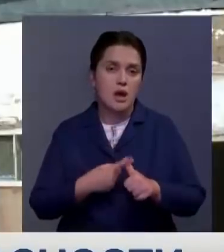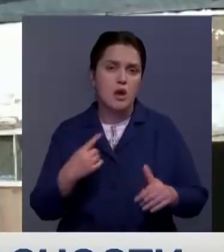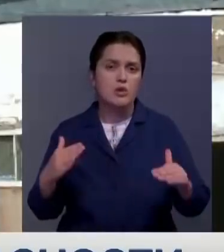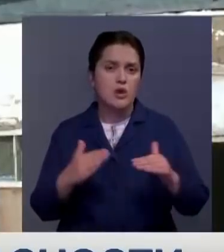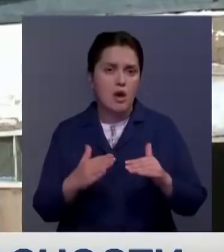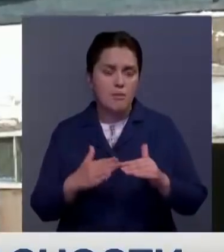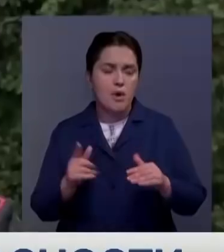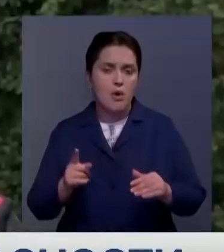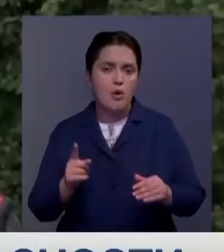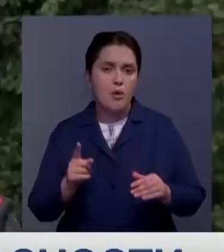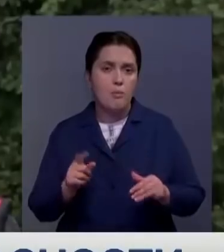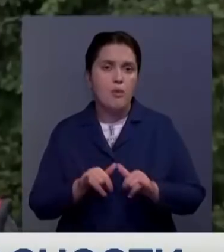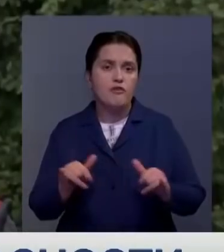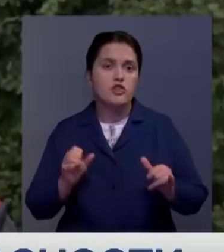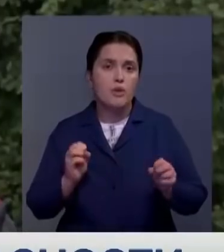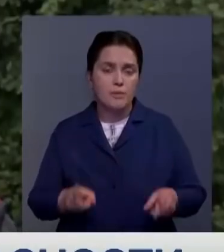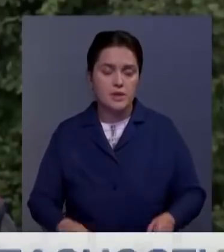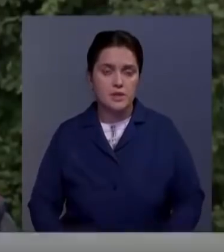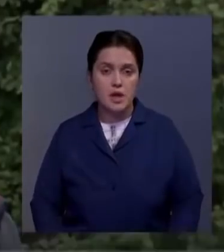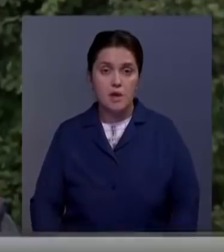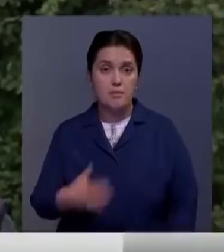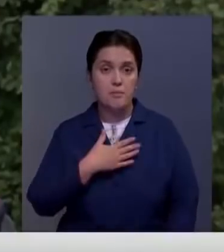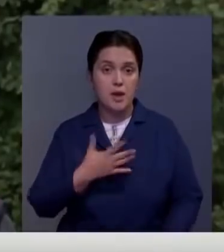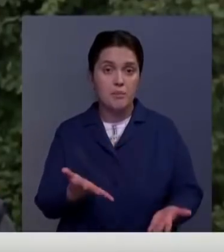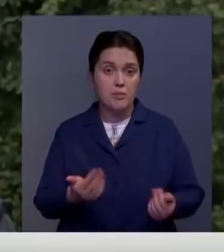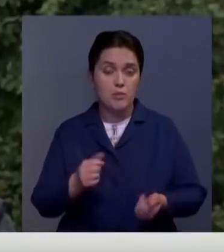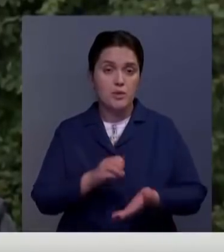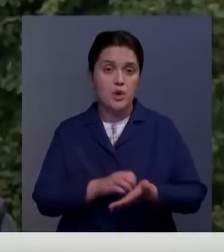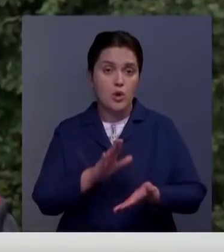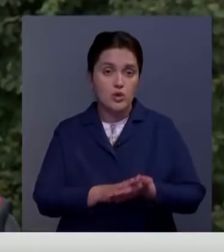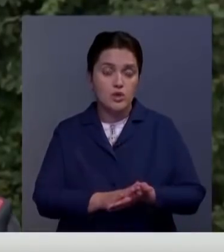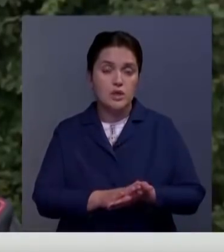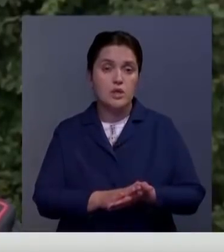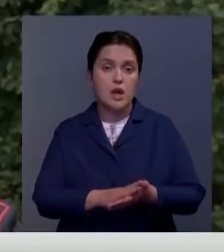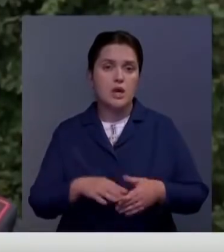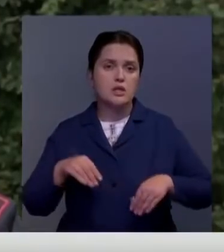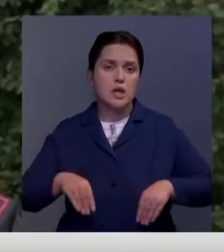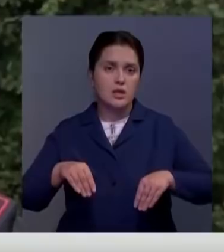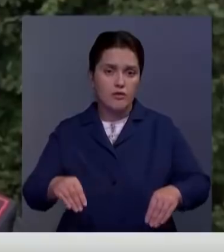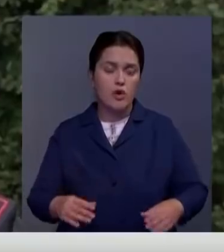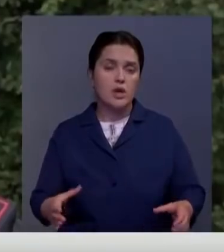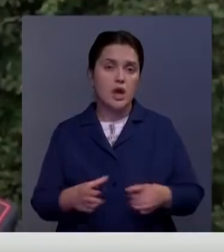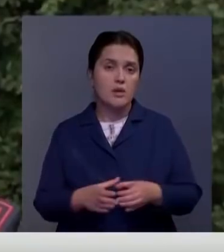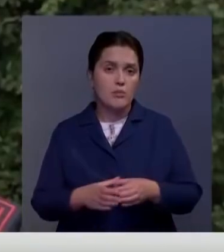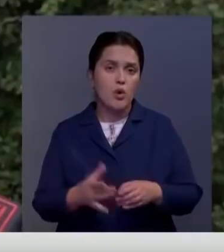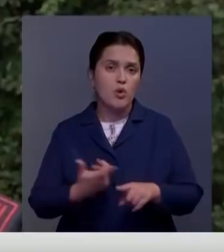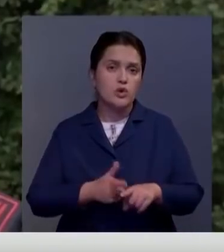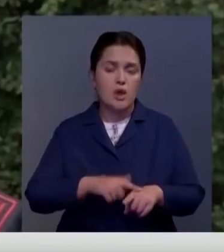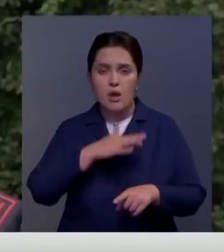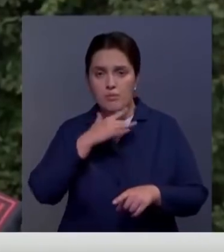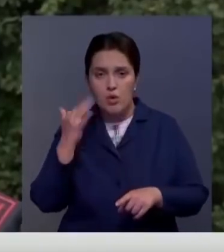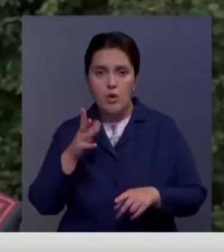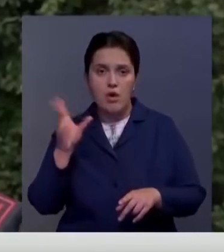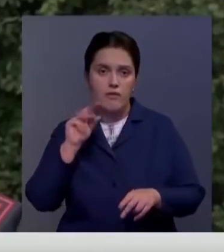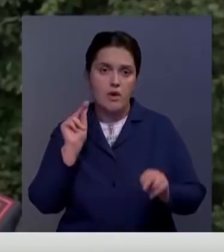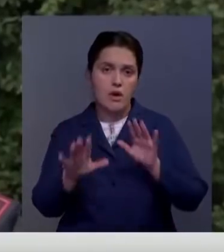повышенной опасности. Мы берем на учет садоводческий кооператив ввиду того, что сейчас очень много населения выкупает дачные